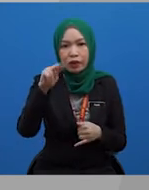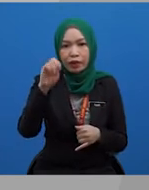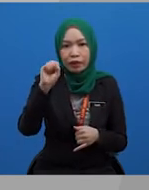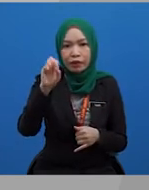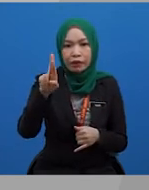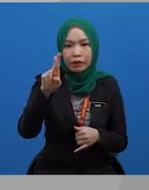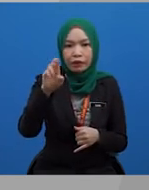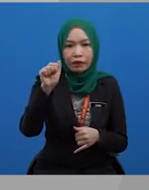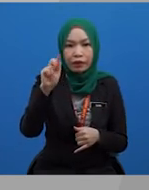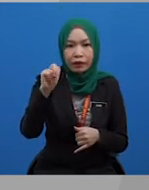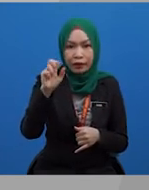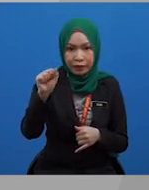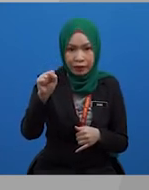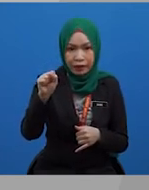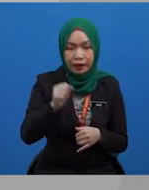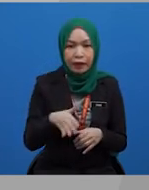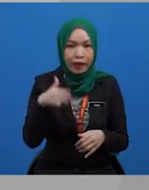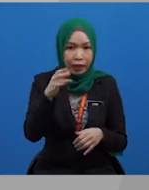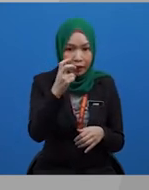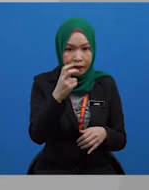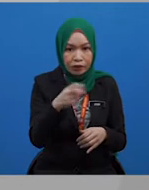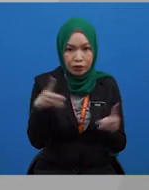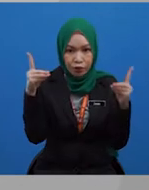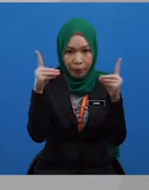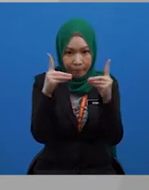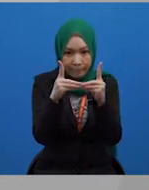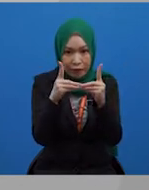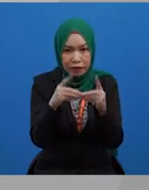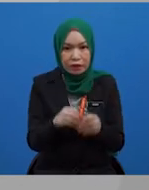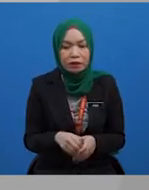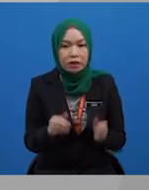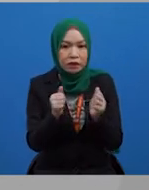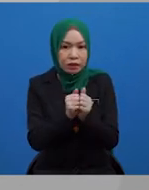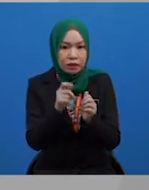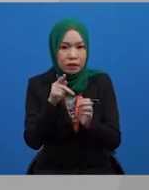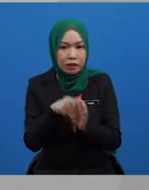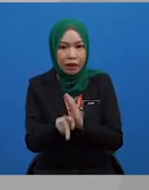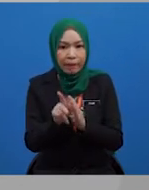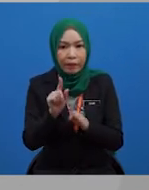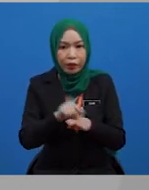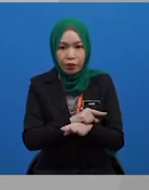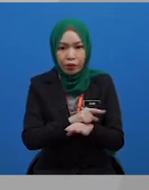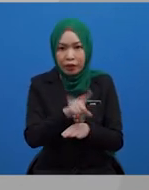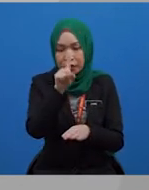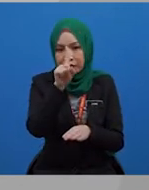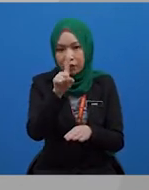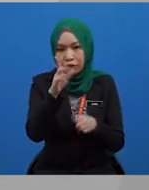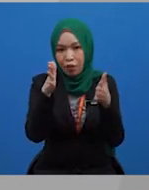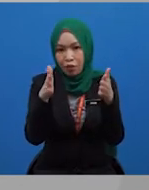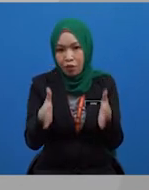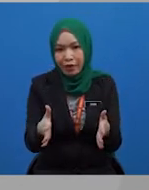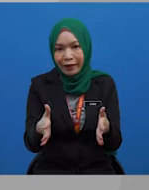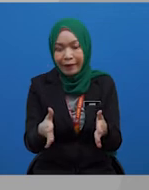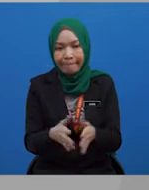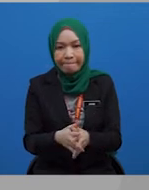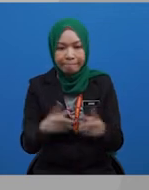yang berkaitan akan bersemuka dan juga memberi penerangan lanjut kepada pengguna seorang